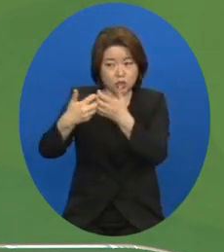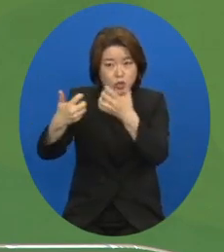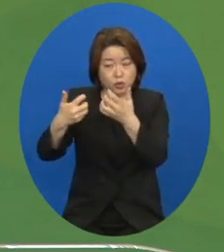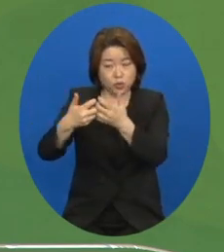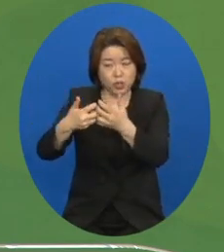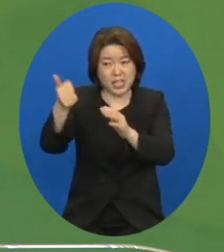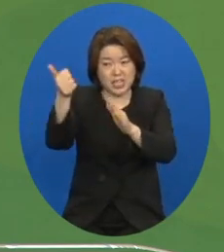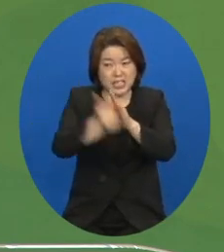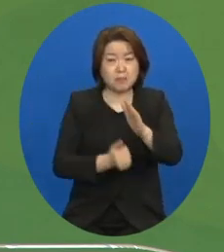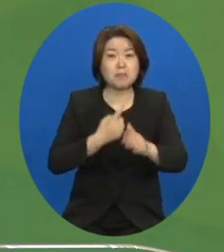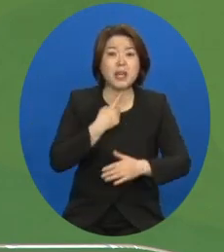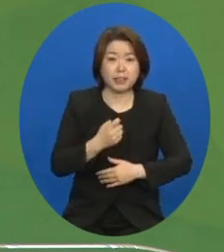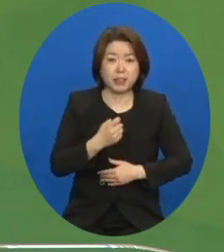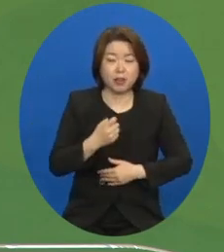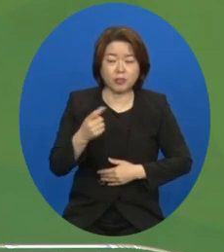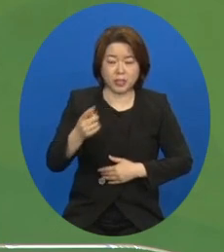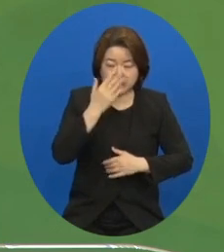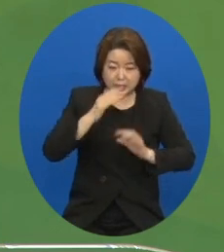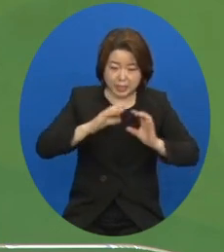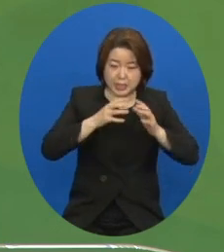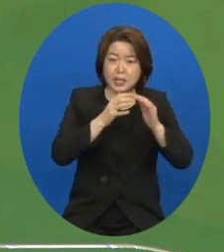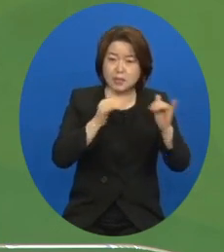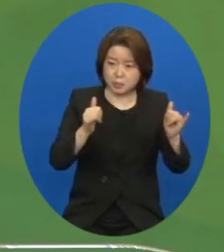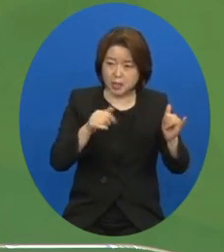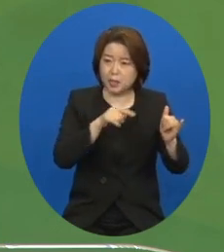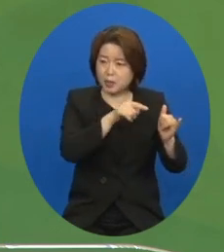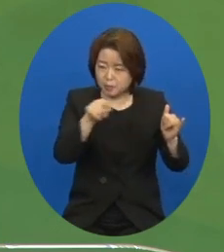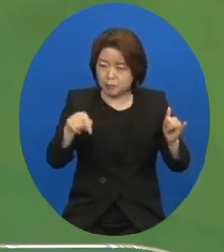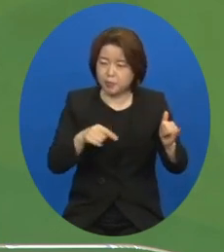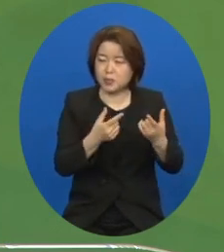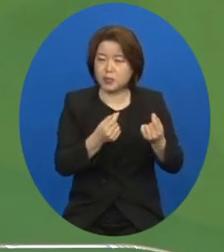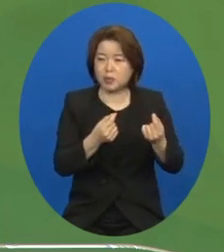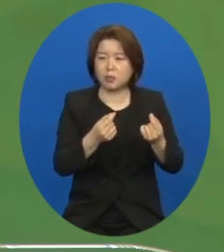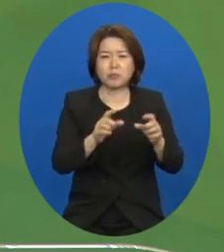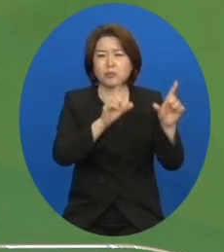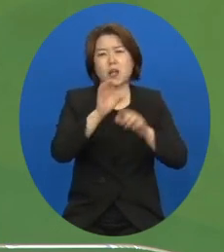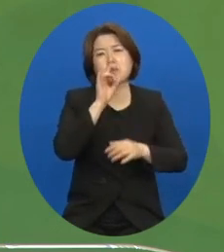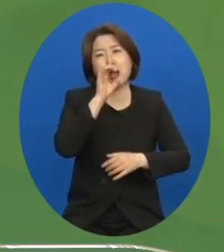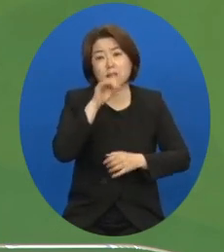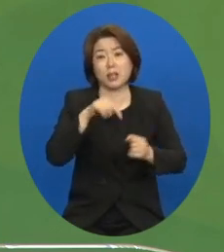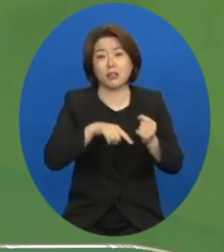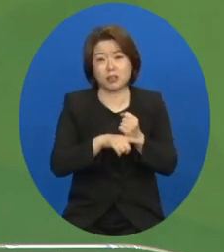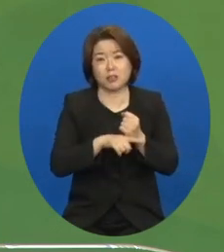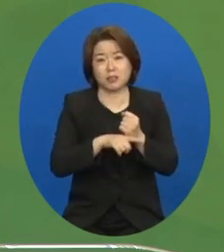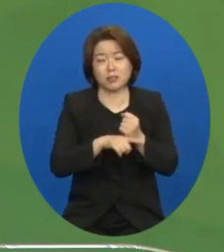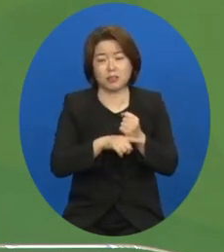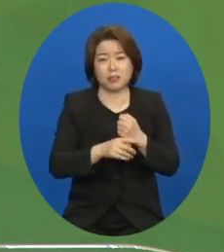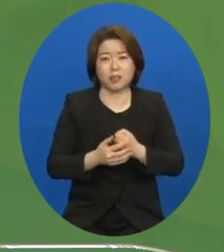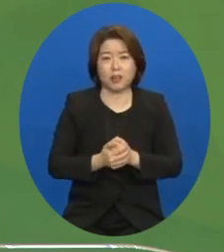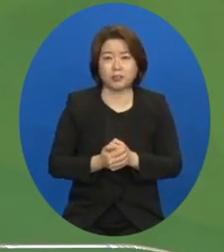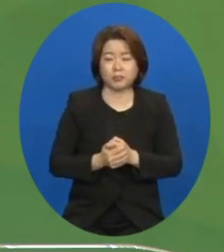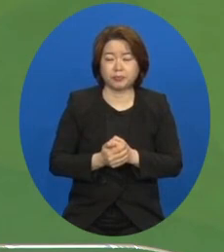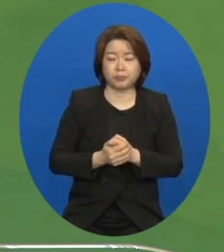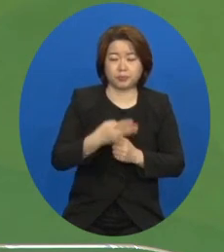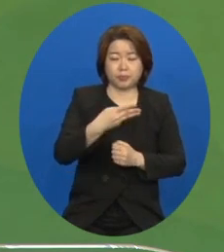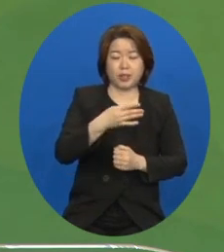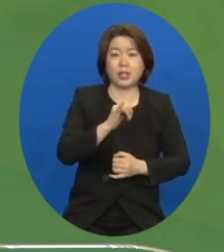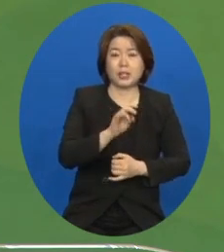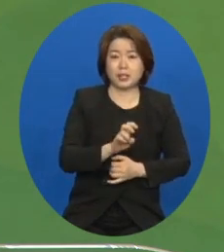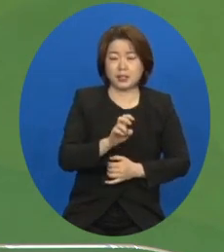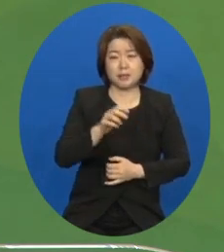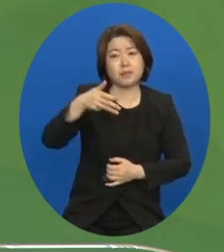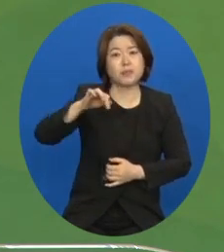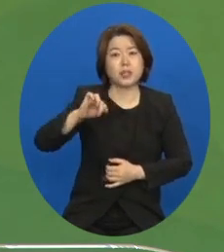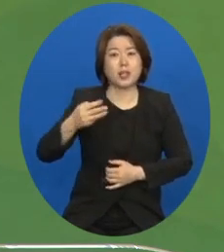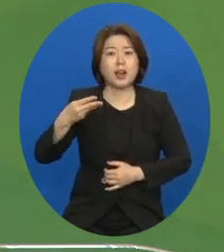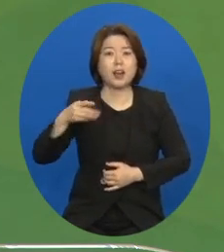그 이스라엘 백성들처럼 살지 않아야 하겠다는 뜻입니다. 팀 켈러 목사님이라고 아주